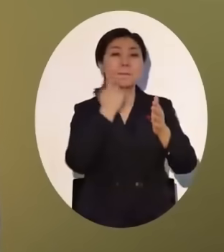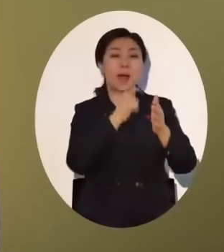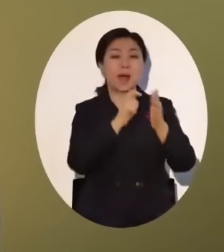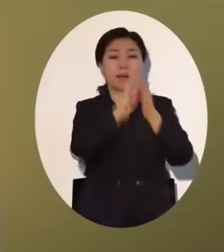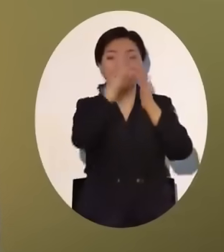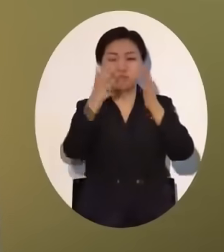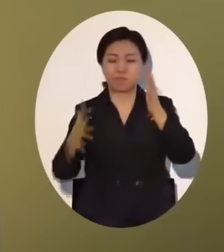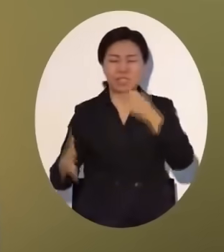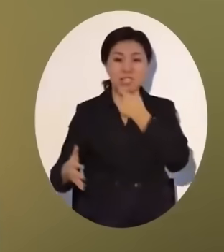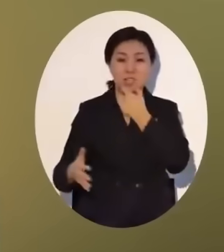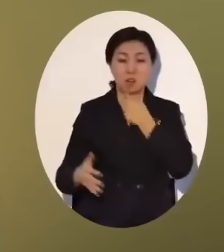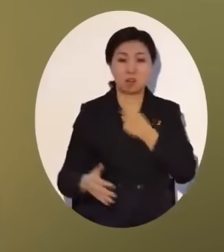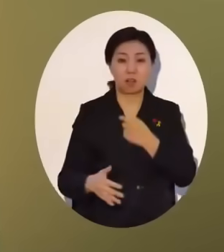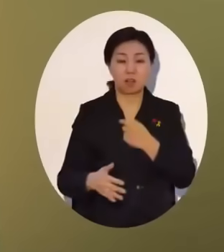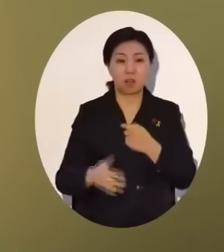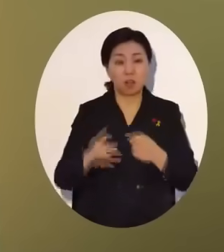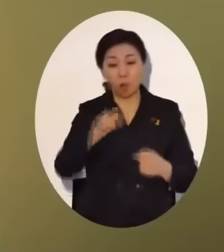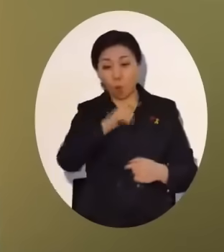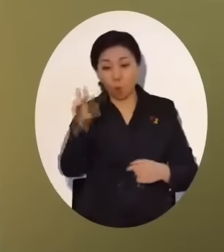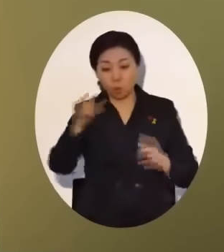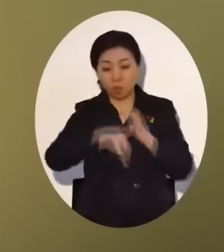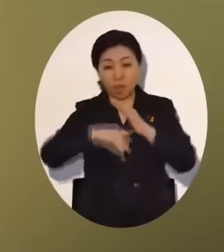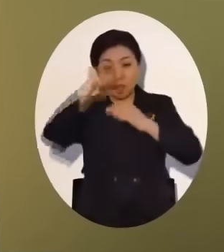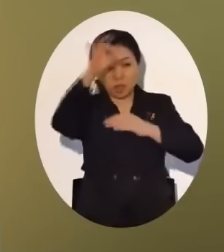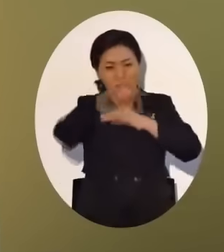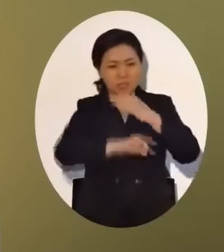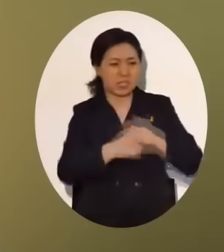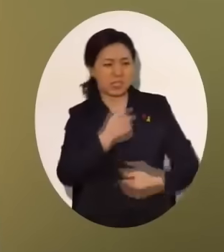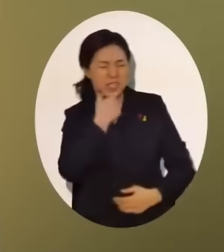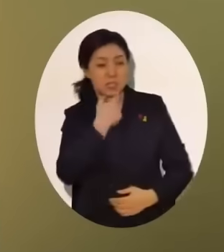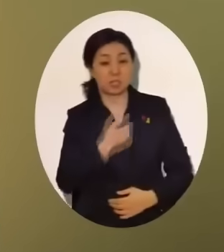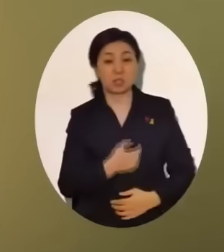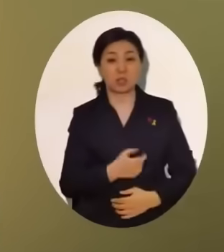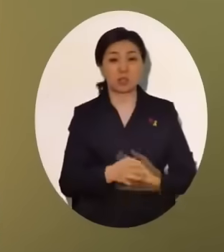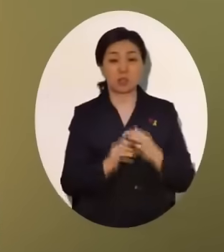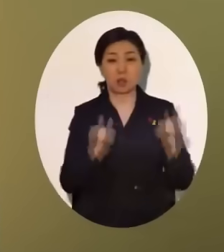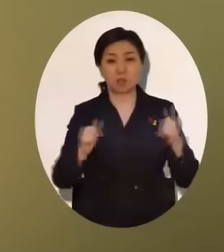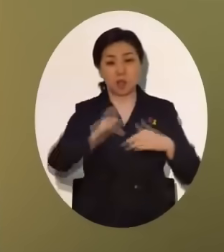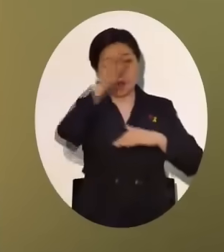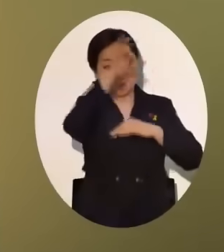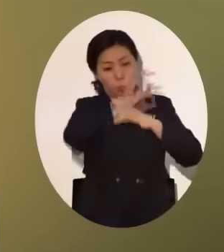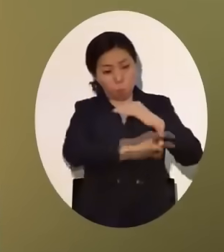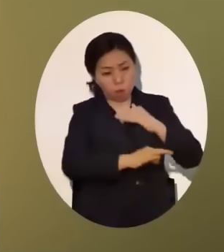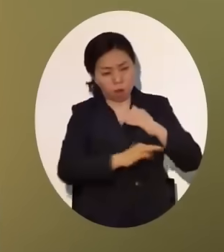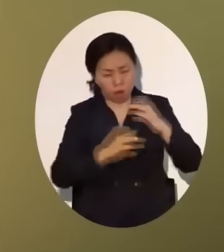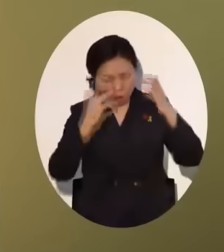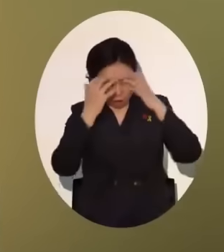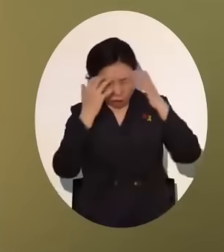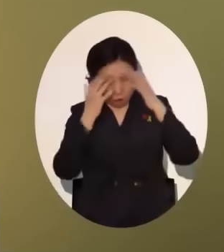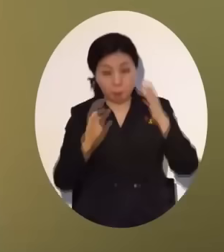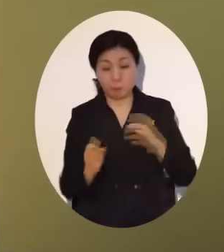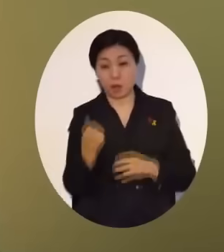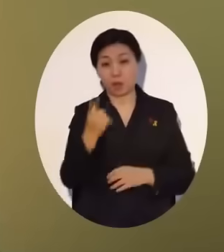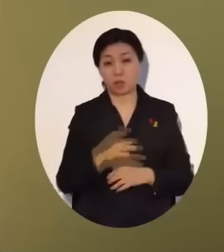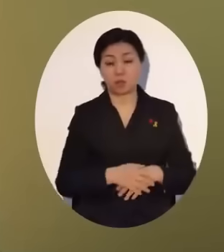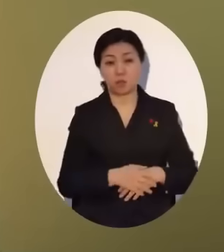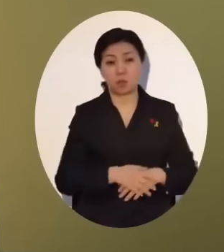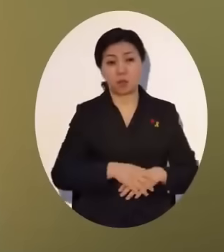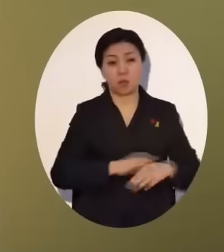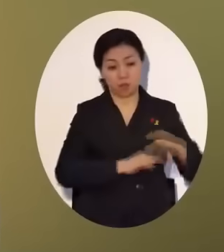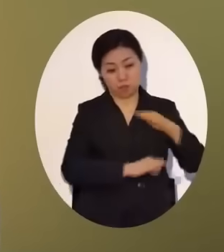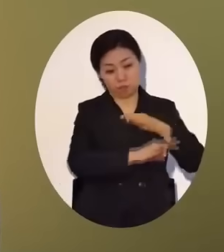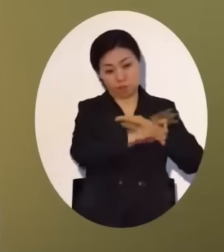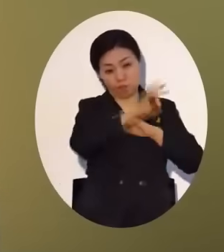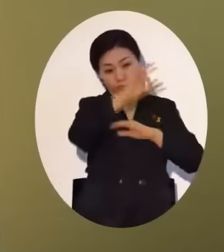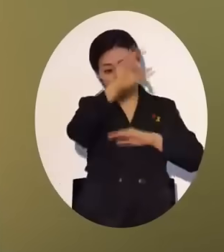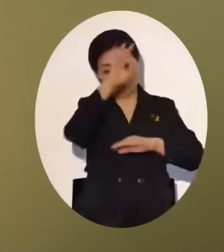저녁에 해가 안 졌으면 좋겠다. 그러면 해가 지면 괴롭지. 근데 해가 뜨면 해가 지는 거고